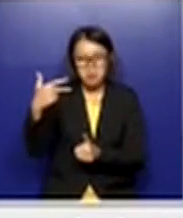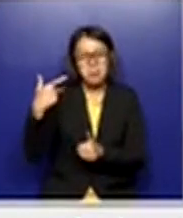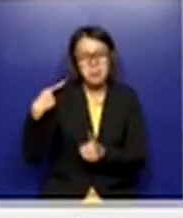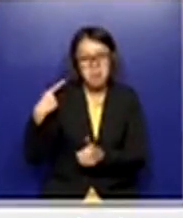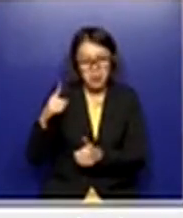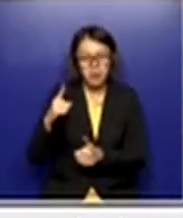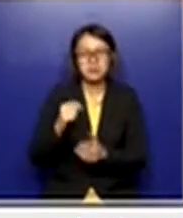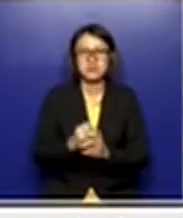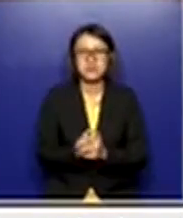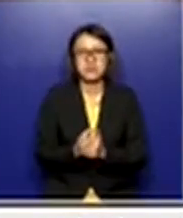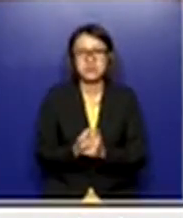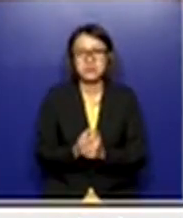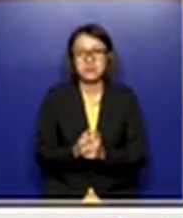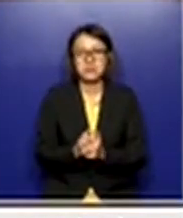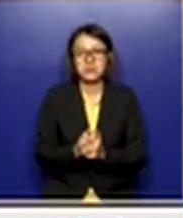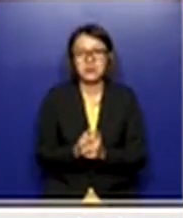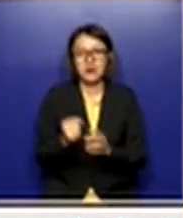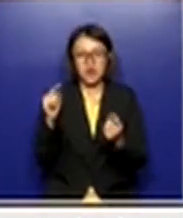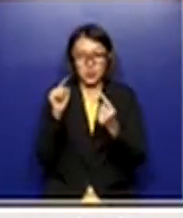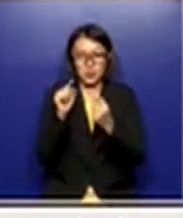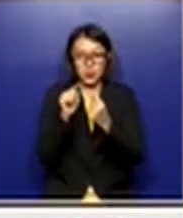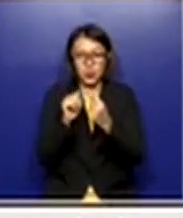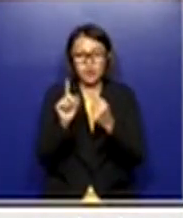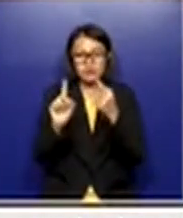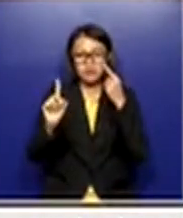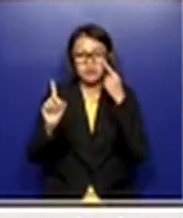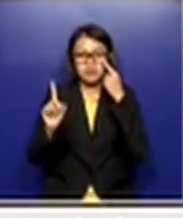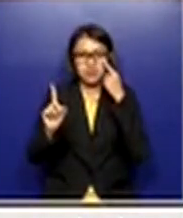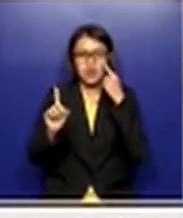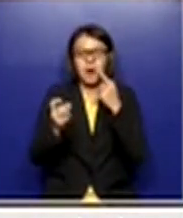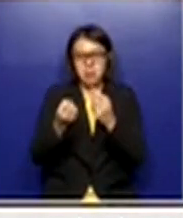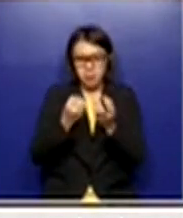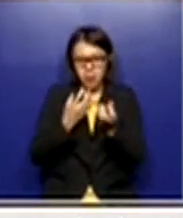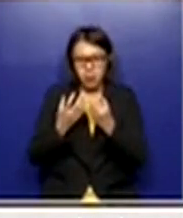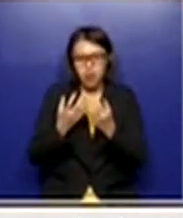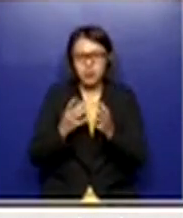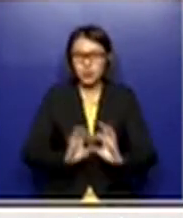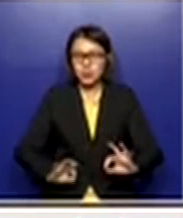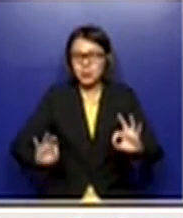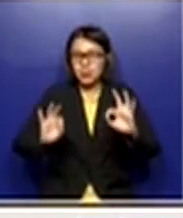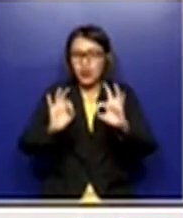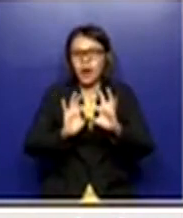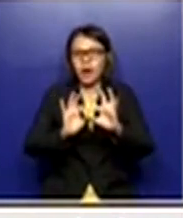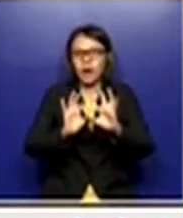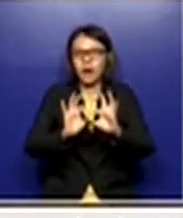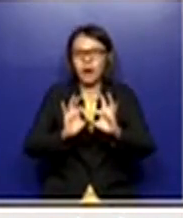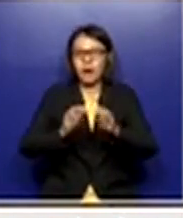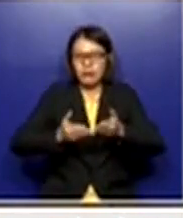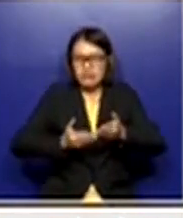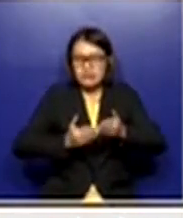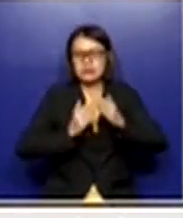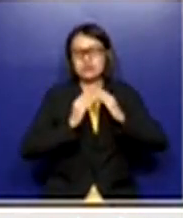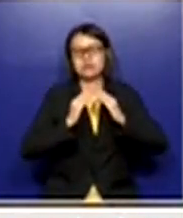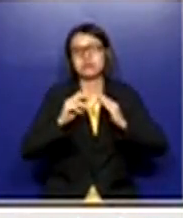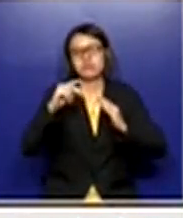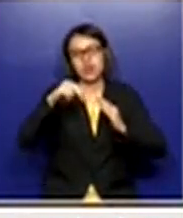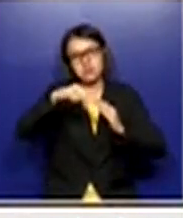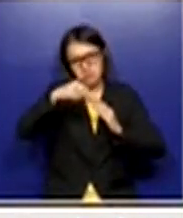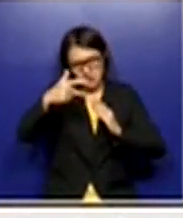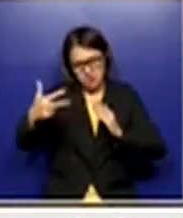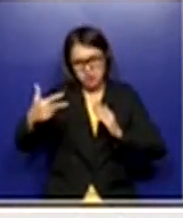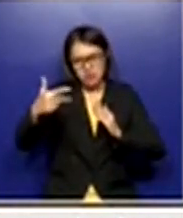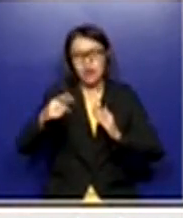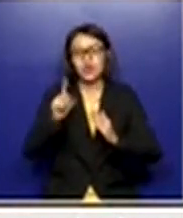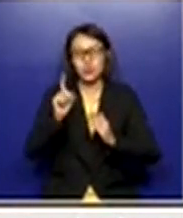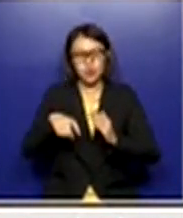ยเฉพาะประเด็นที่ท่านตอกย้ำความสำคัญของการก่อกำเนิดของไทย PBS ที่บอกว่าเรา